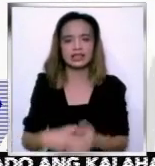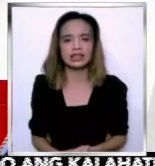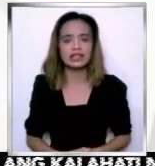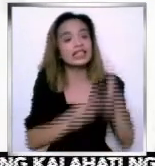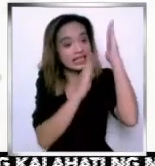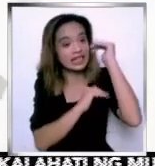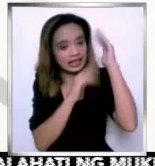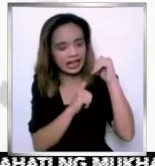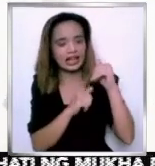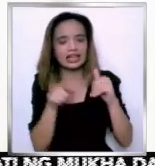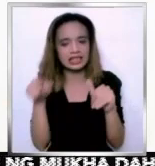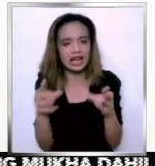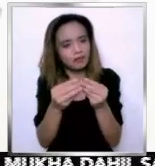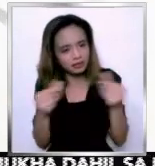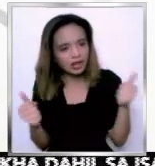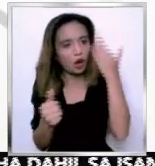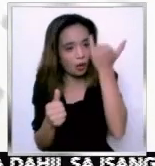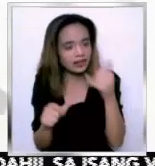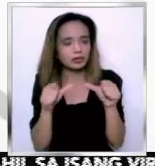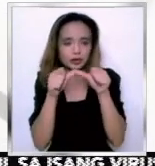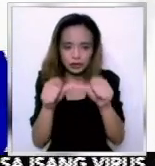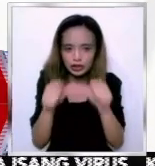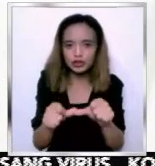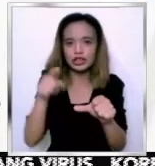na po siya para matuloy na po itong concert.